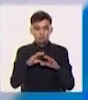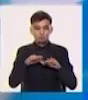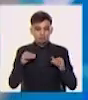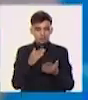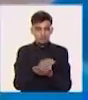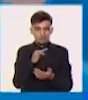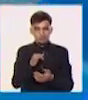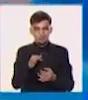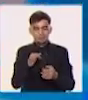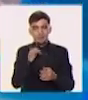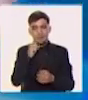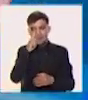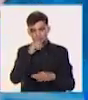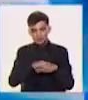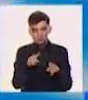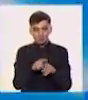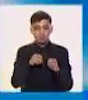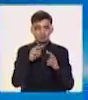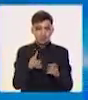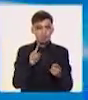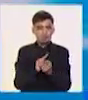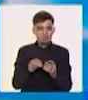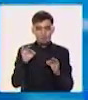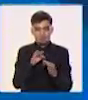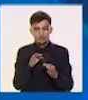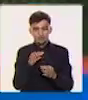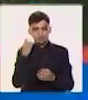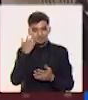әкім мен бақ өкілдерінің арнайы кездесуінде талқыға салынды.